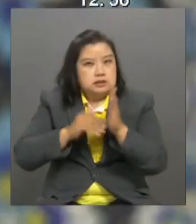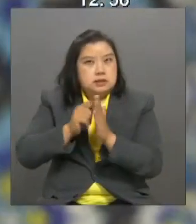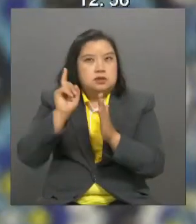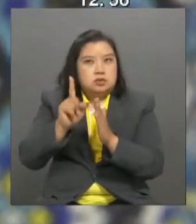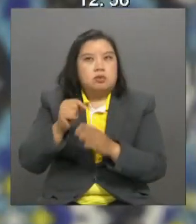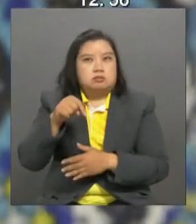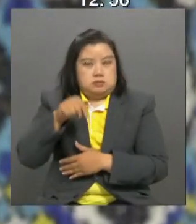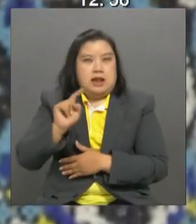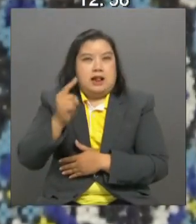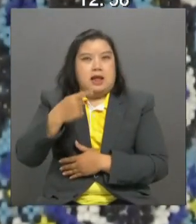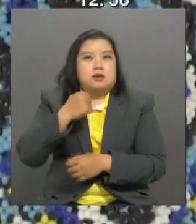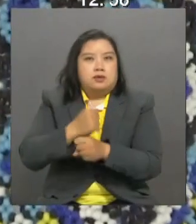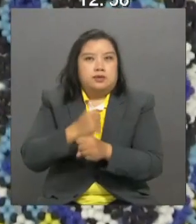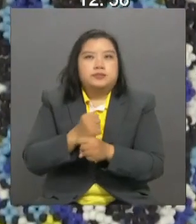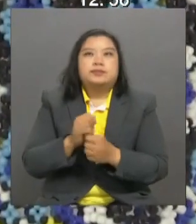รา